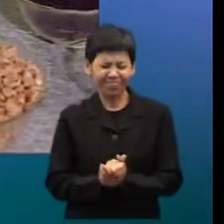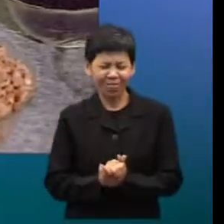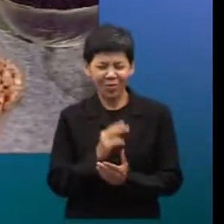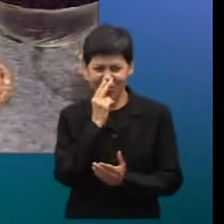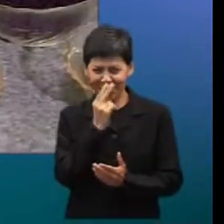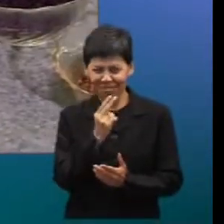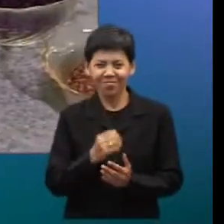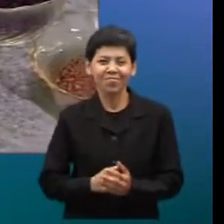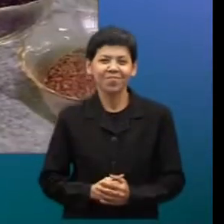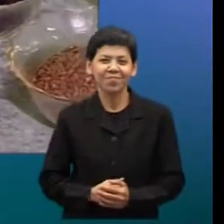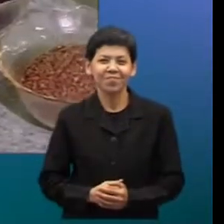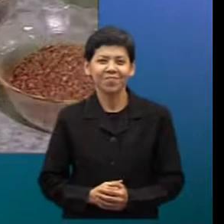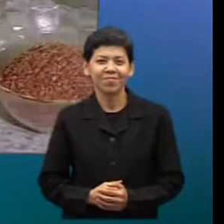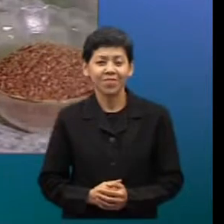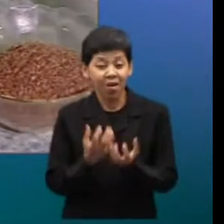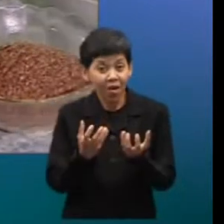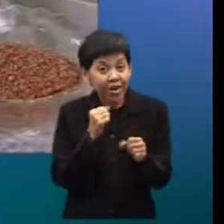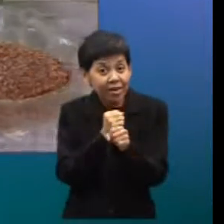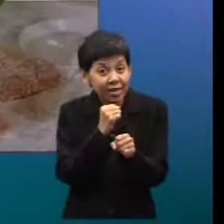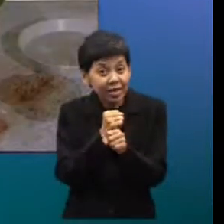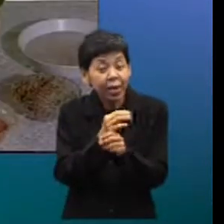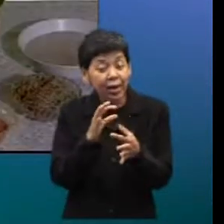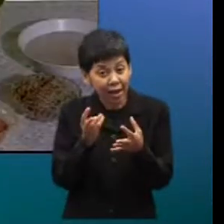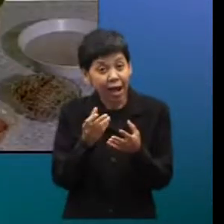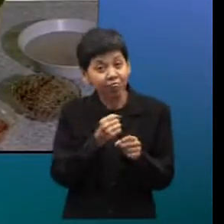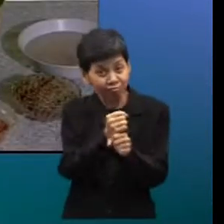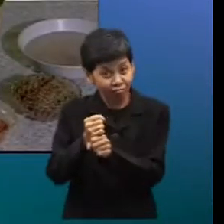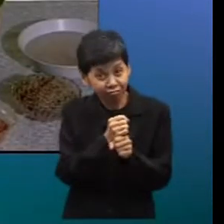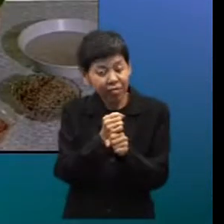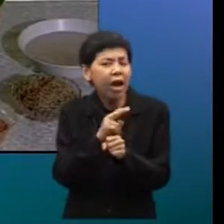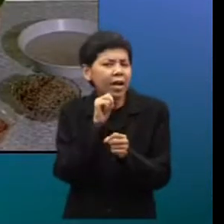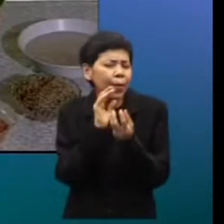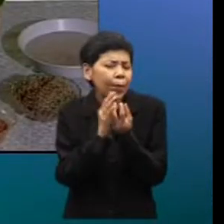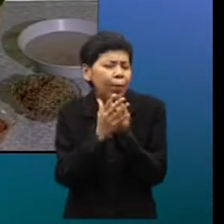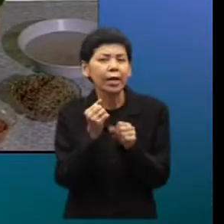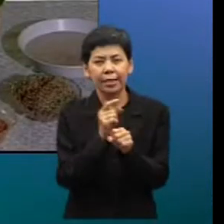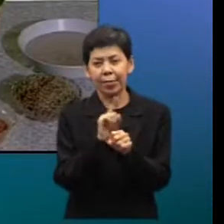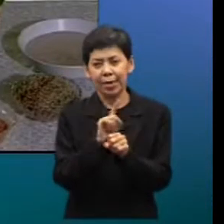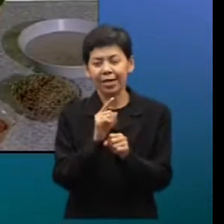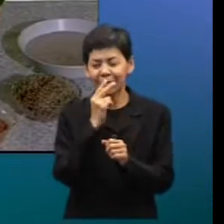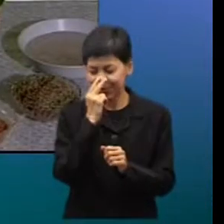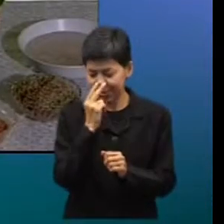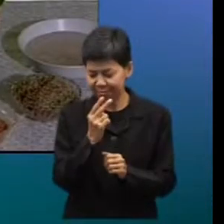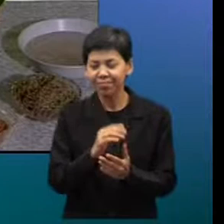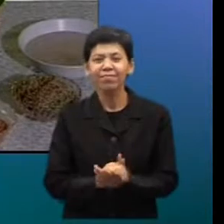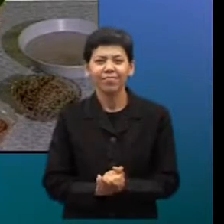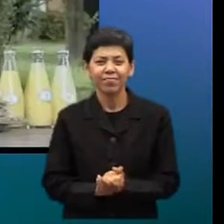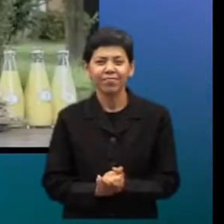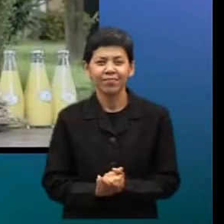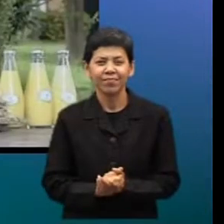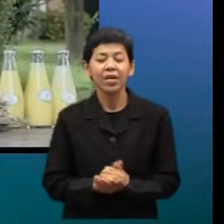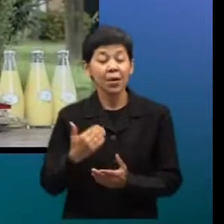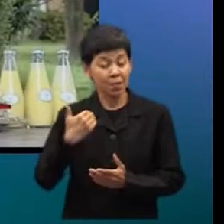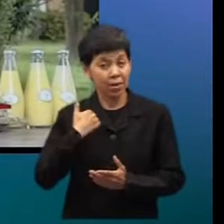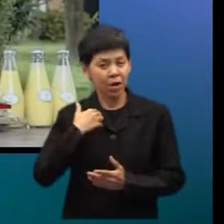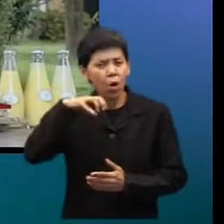าดอีกเช่นกันครับส่วนที่มาของกระยาศาสตร์น้ำผักเป็นอย่างไรไปฟังกันครับ คุณมนูนจันประสิทธิ์ค่ะ